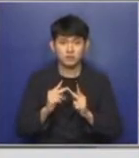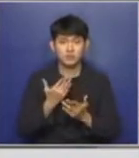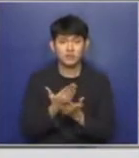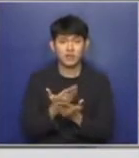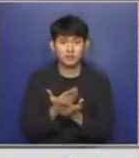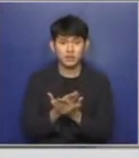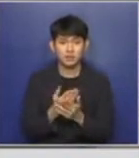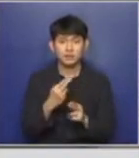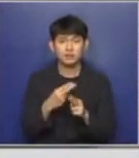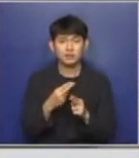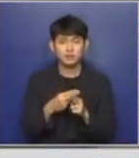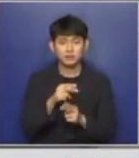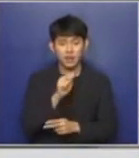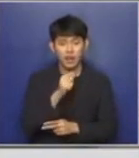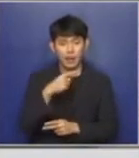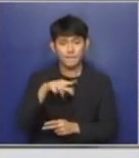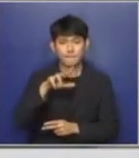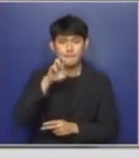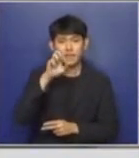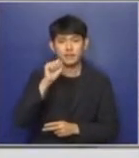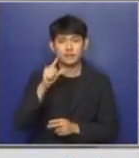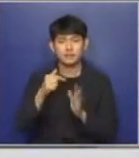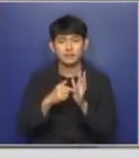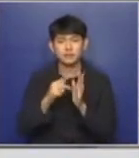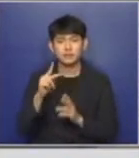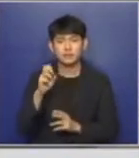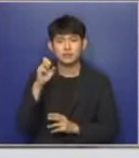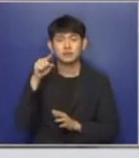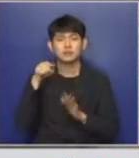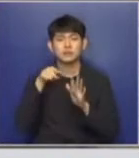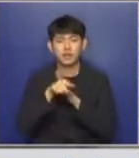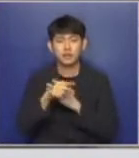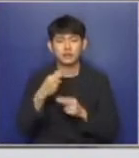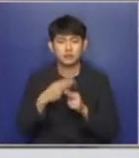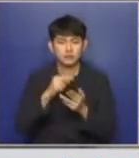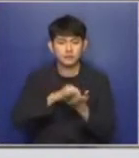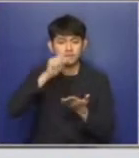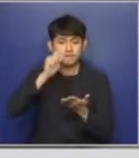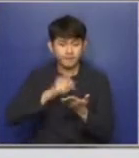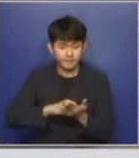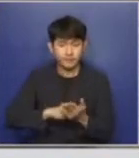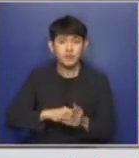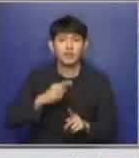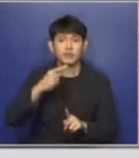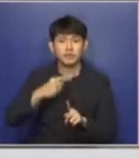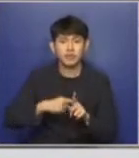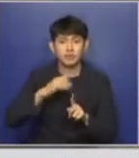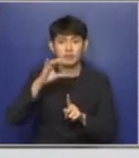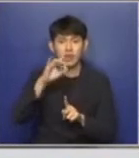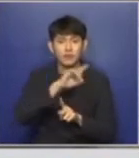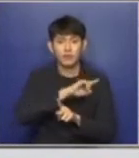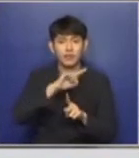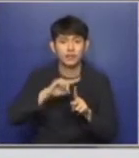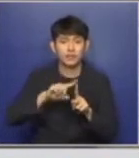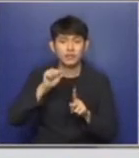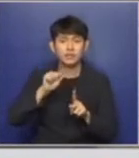คือท่านอภิศักดิ์ตันติวรวงศ์ได้ลงนามในวันที่23สิงหา